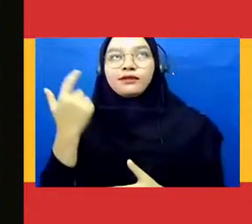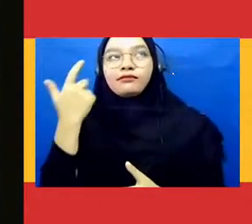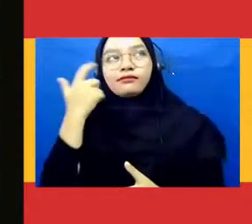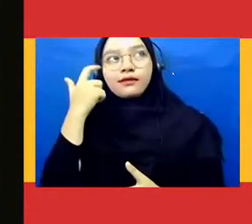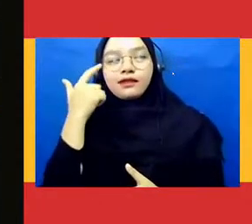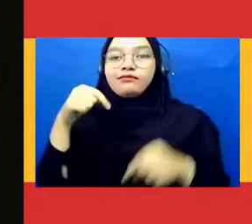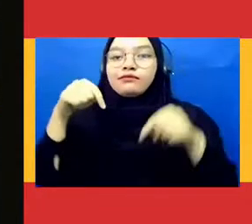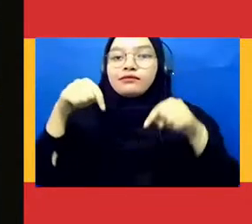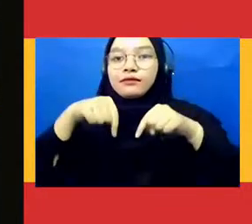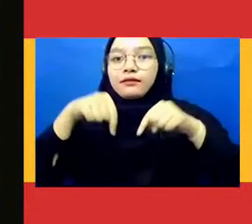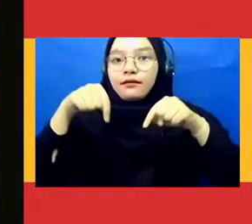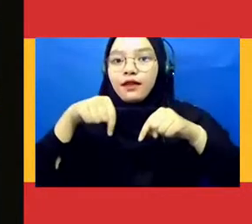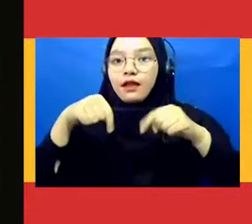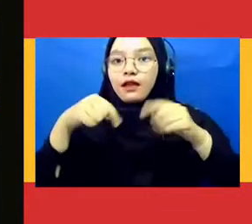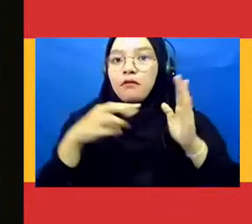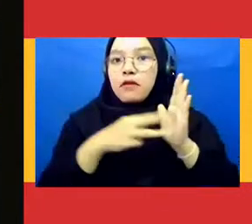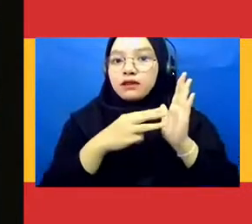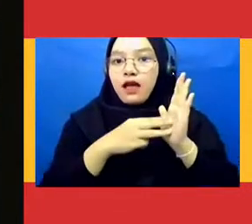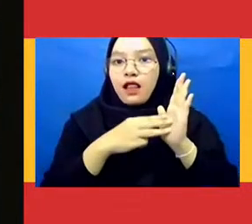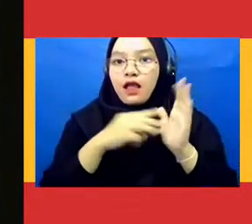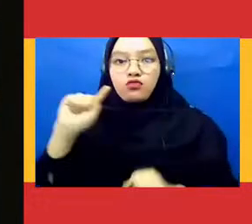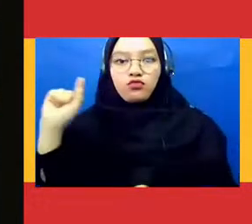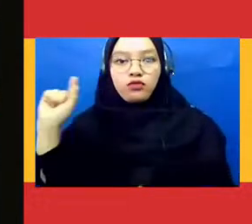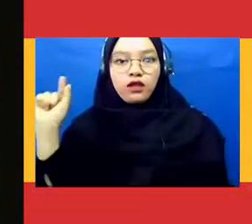utama yang ingin kita atasi adalah